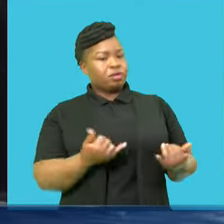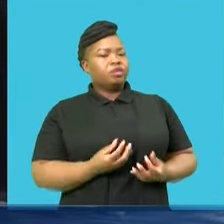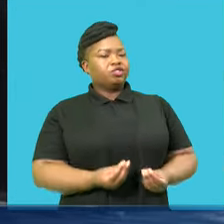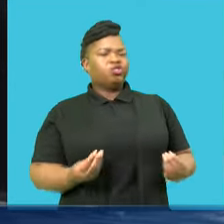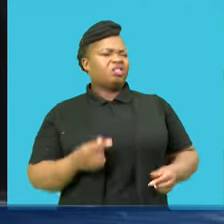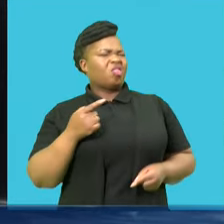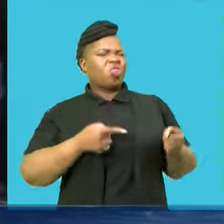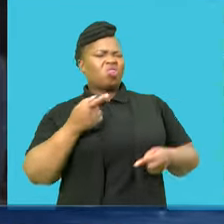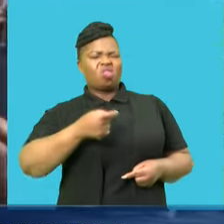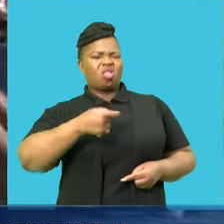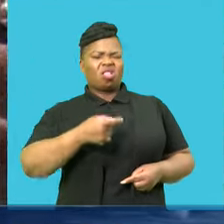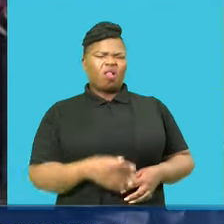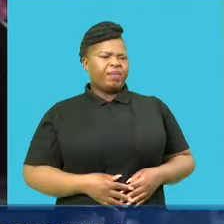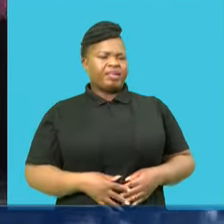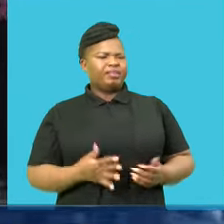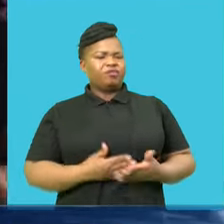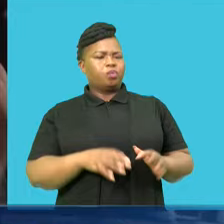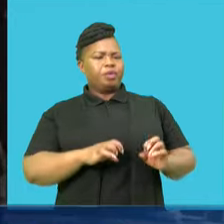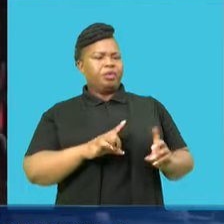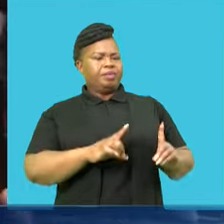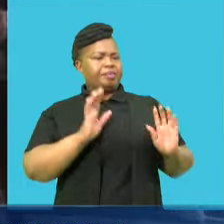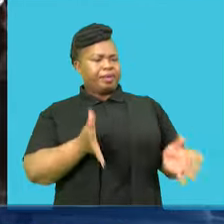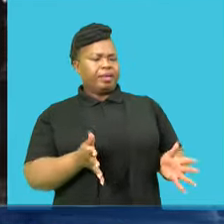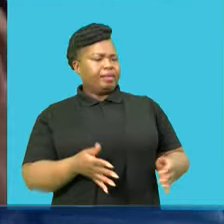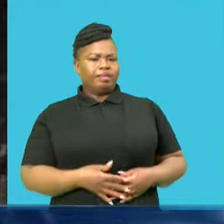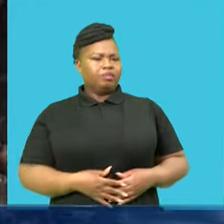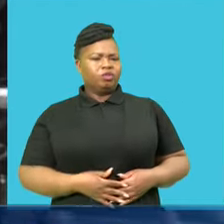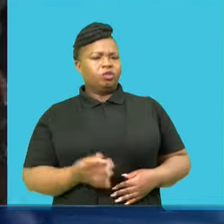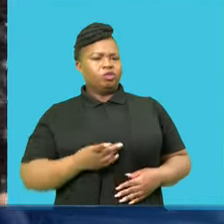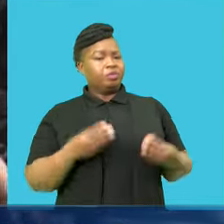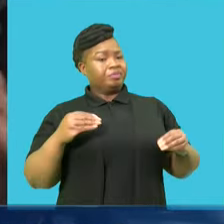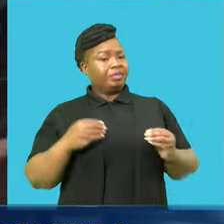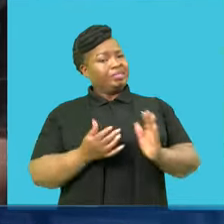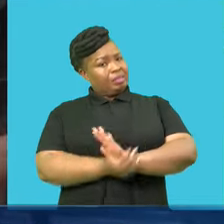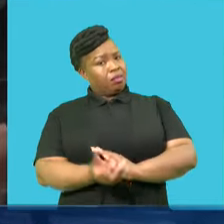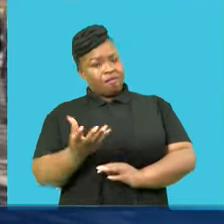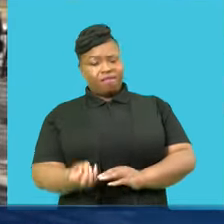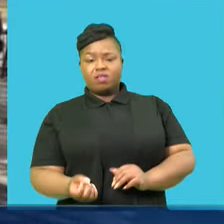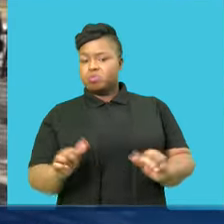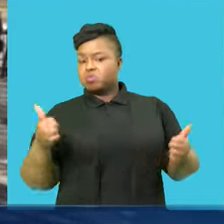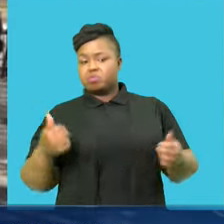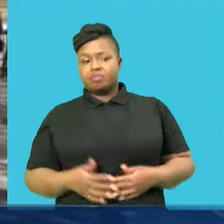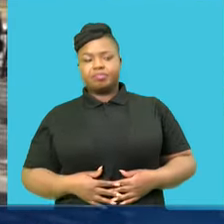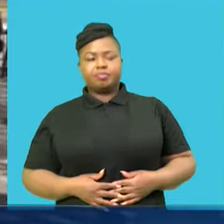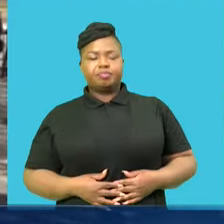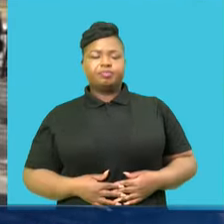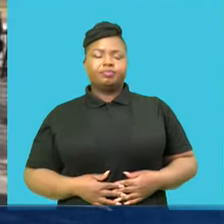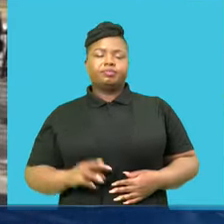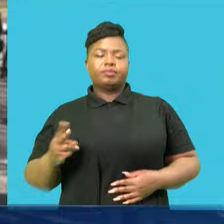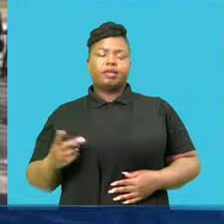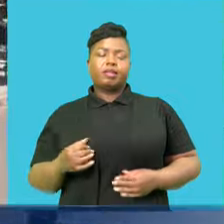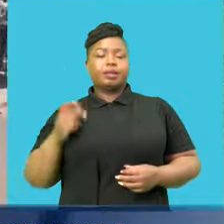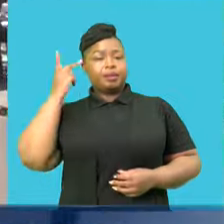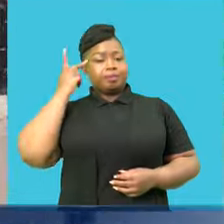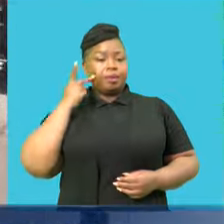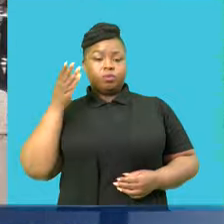masingaba judge from ingcwadi business skills wise they are very good. Kanti ongumzali obehambele